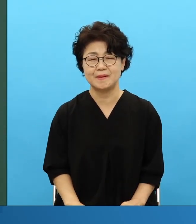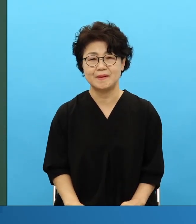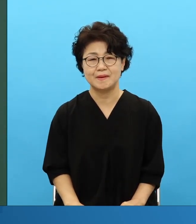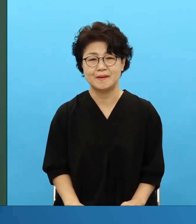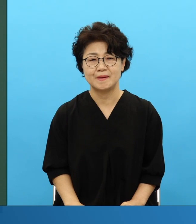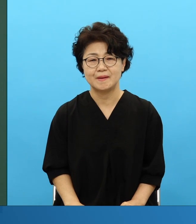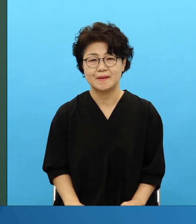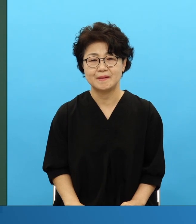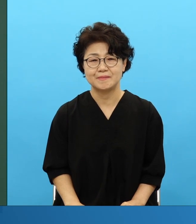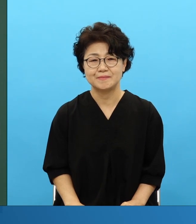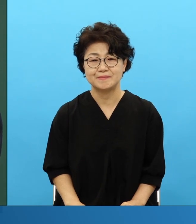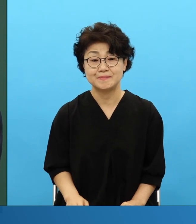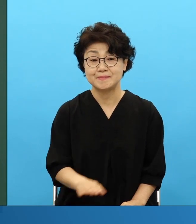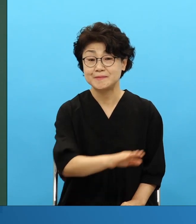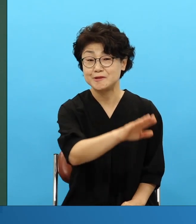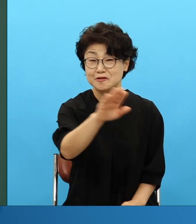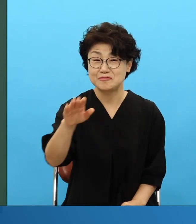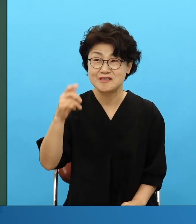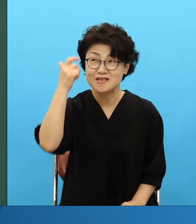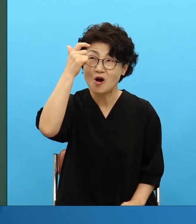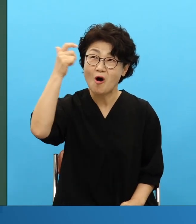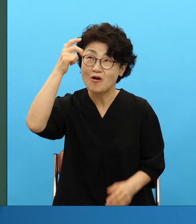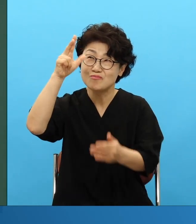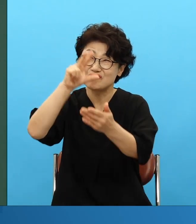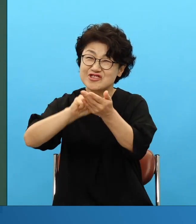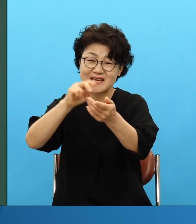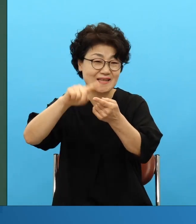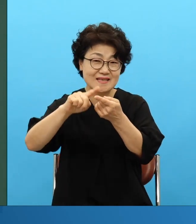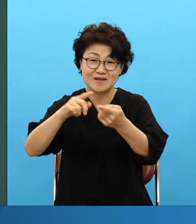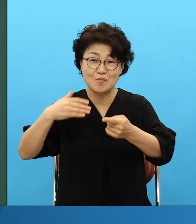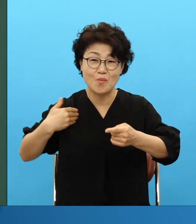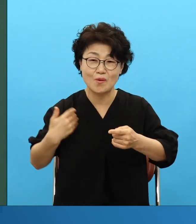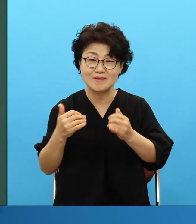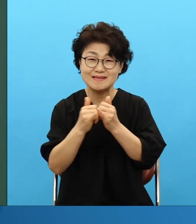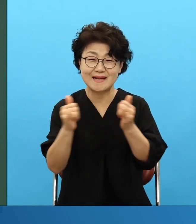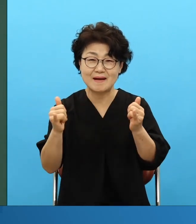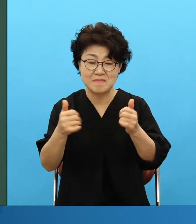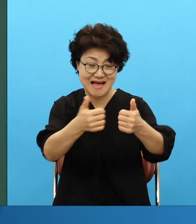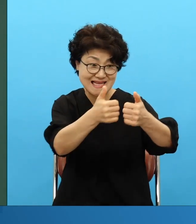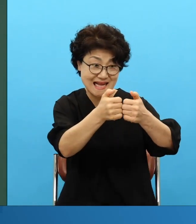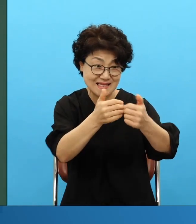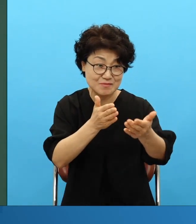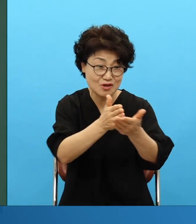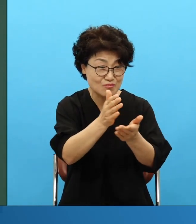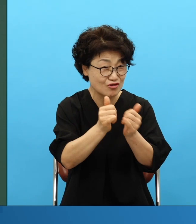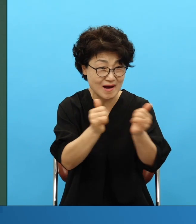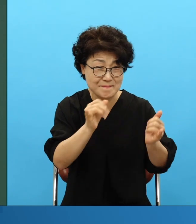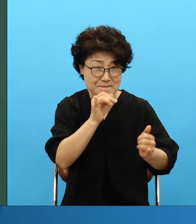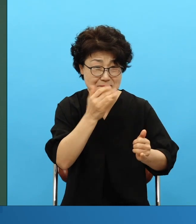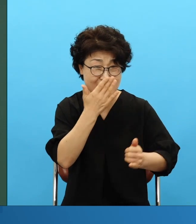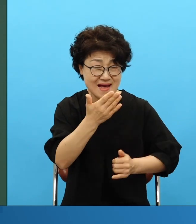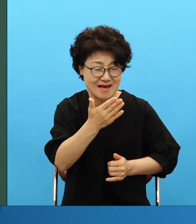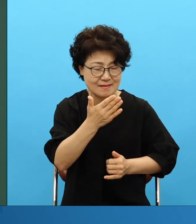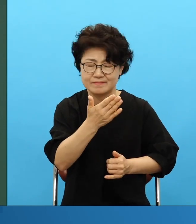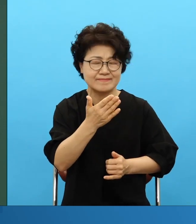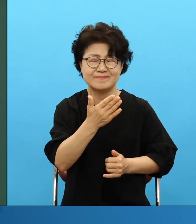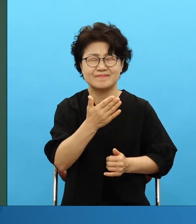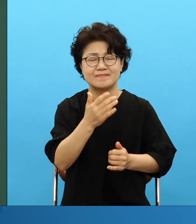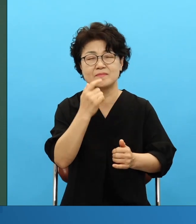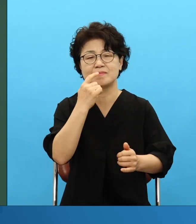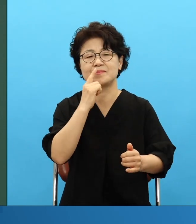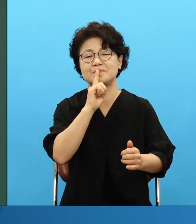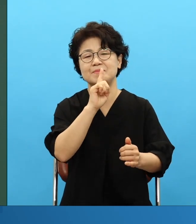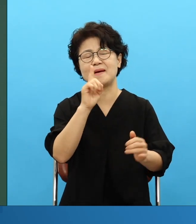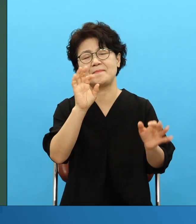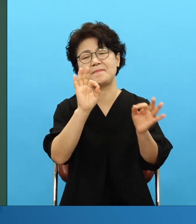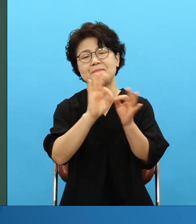뭐 상담한다, 그 상담이 되겠어요? That is why you're so precious. And if you don't know this and you're trying to counsel somebody, is that real counseling? 상담이